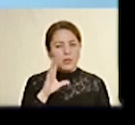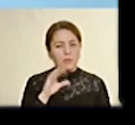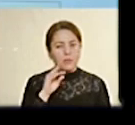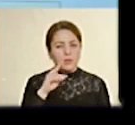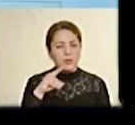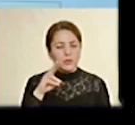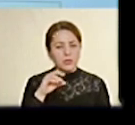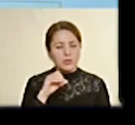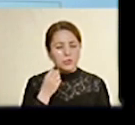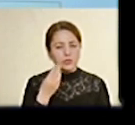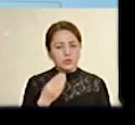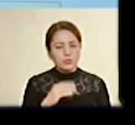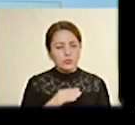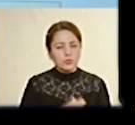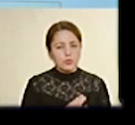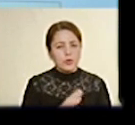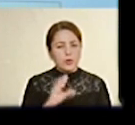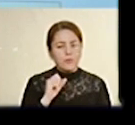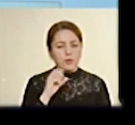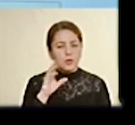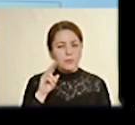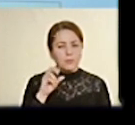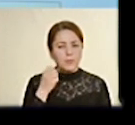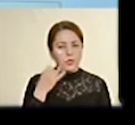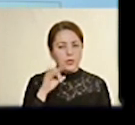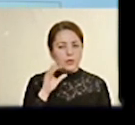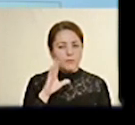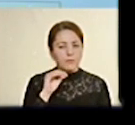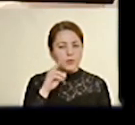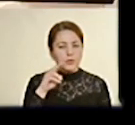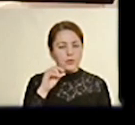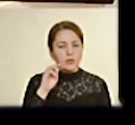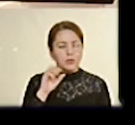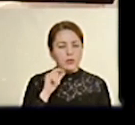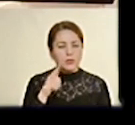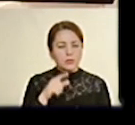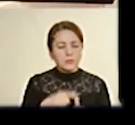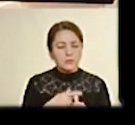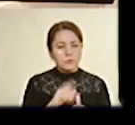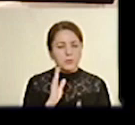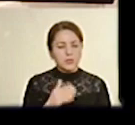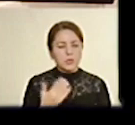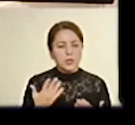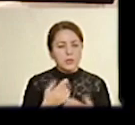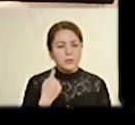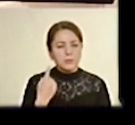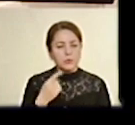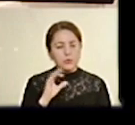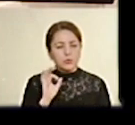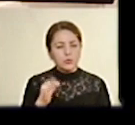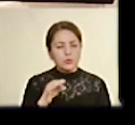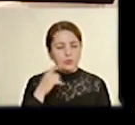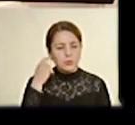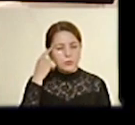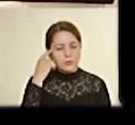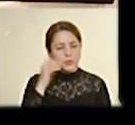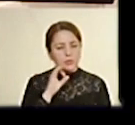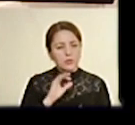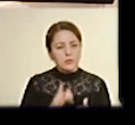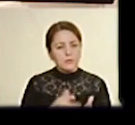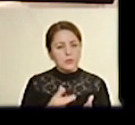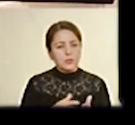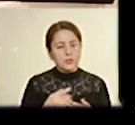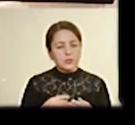payvandlash usuli va payvandtak deb ataladi. Qaysi biri to'g'riligini o'ylaymanki, daftaringizga